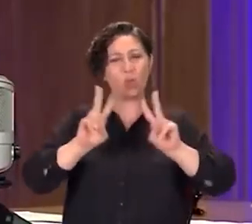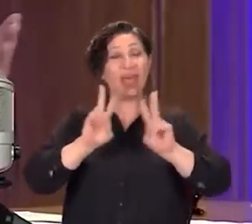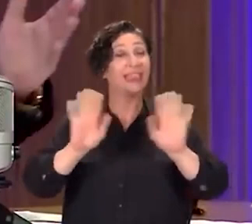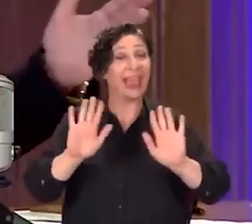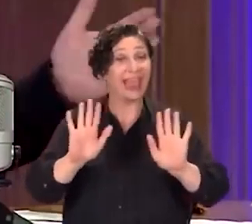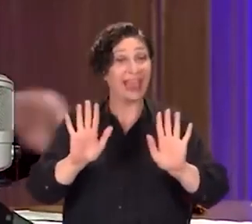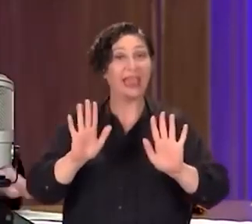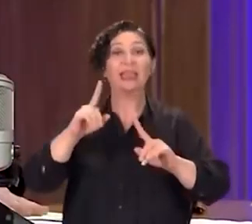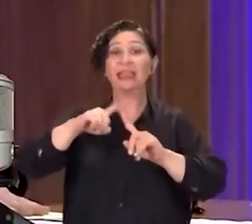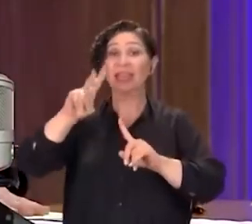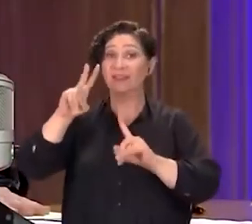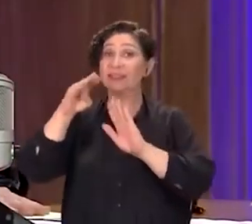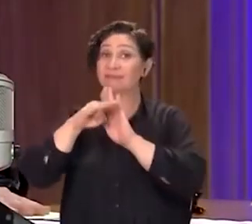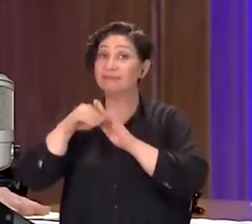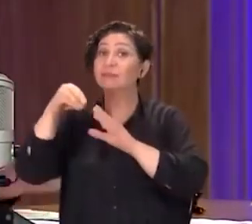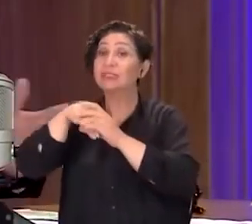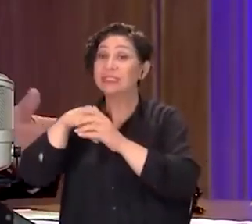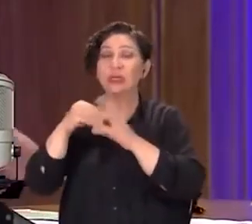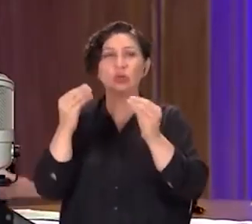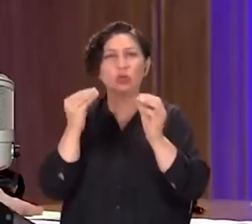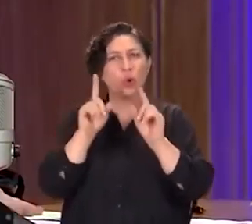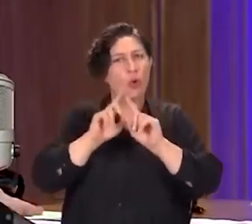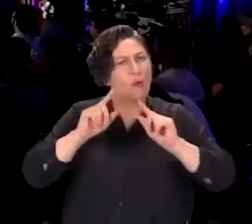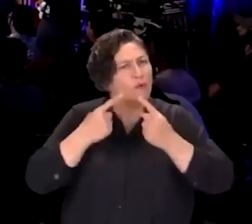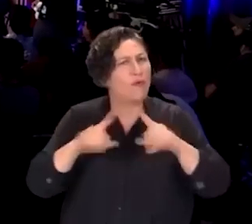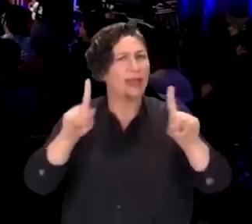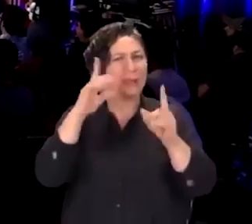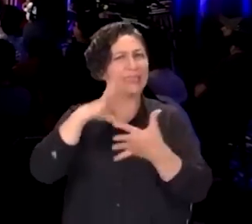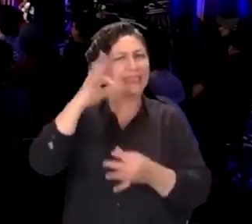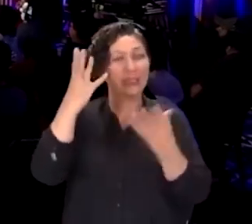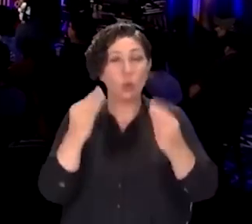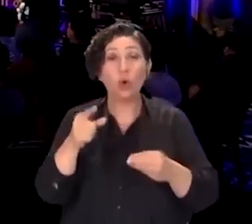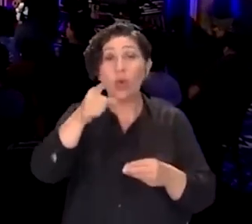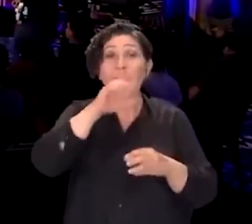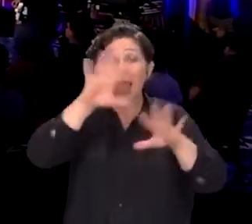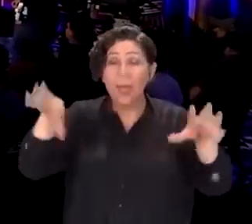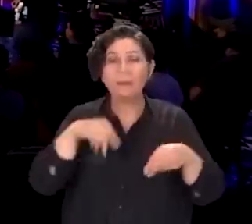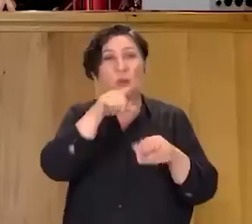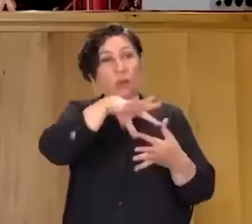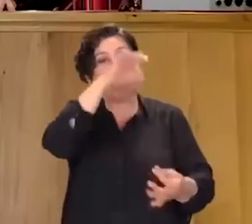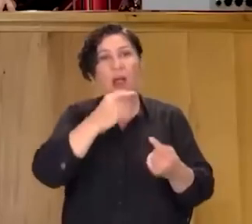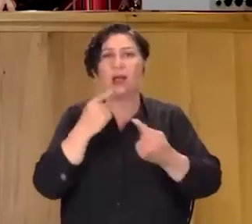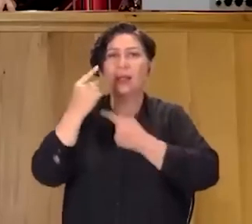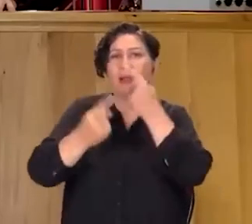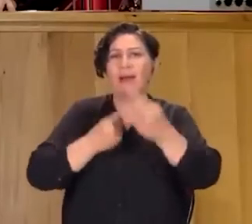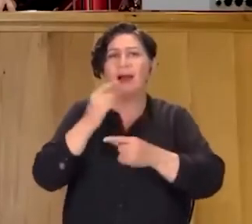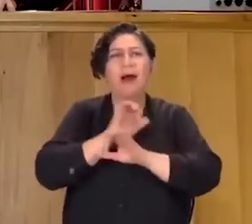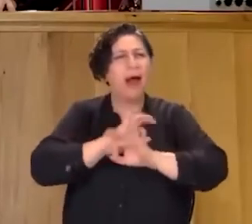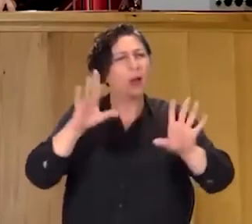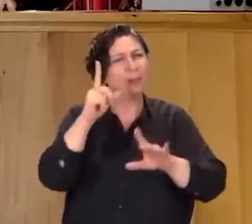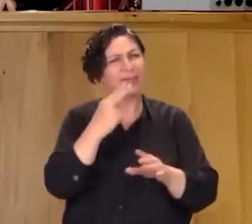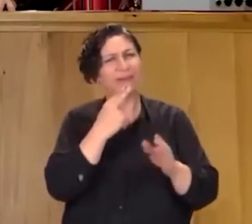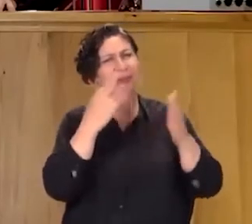sektörü değil, televizyon sektörümüzde de çok etkili bir insan oldu. Hepimiz ondan söz ettik. Harikulade bir